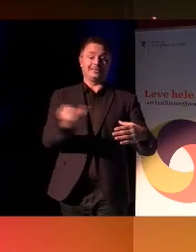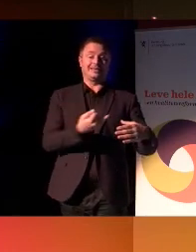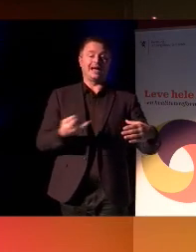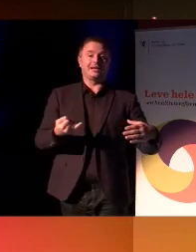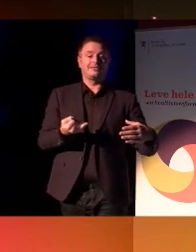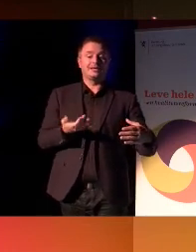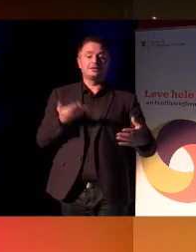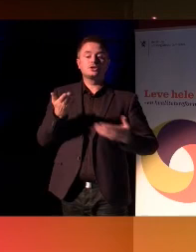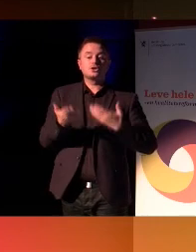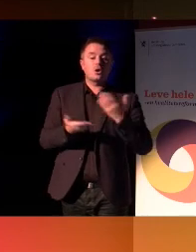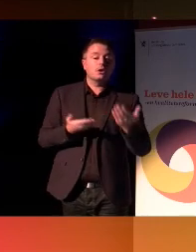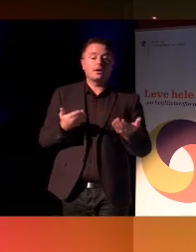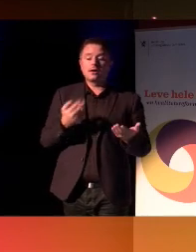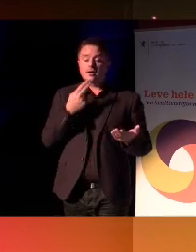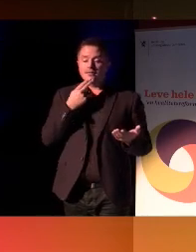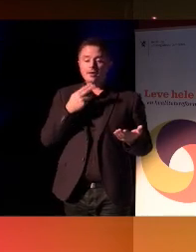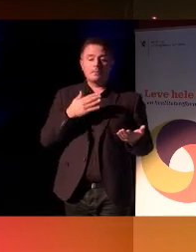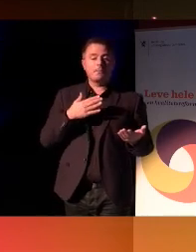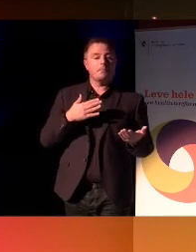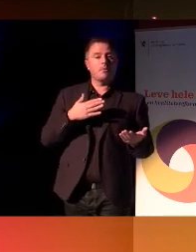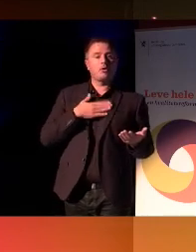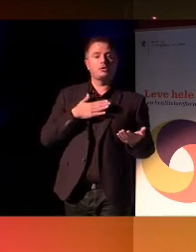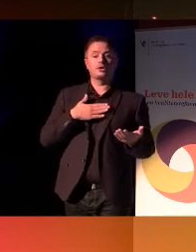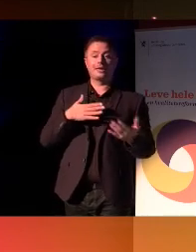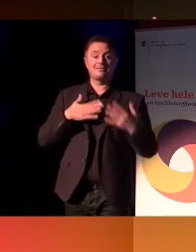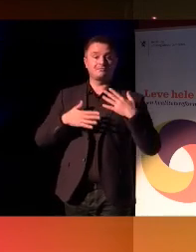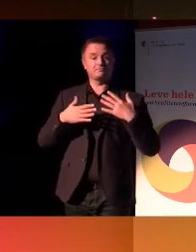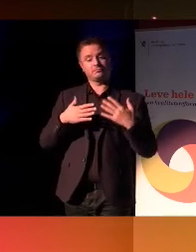etter frivillighetskoordinatorer.